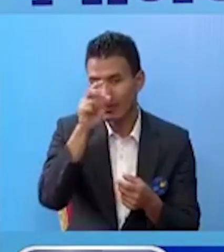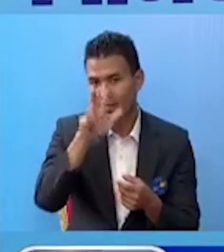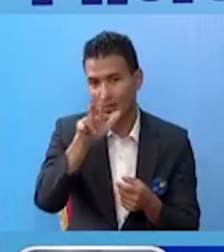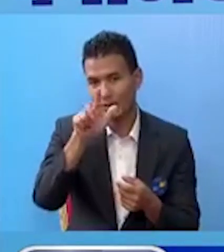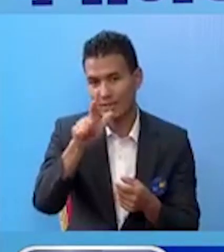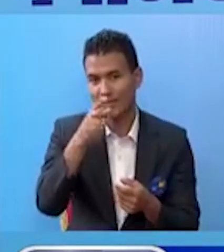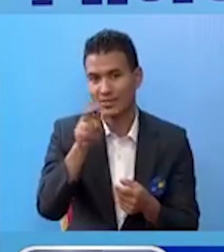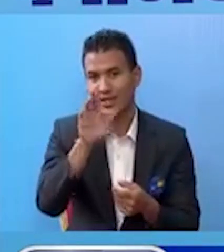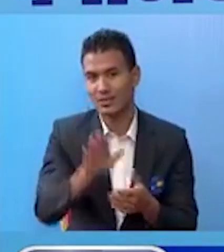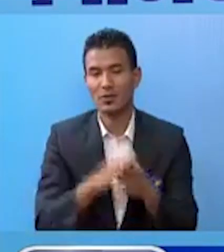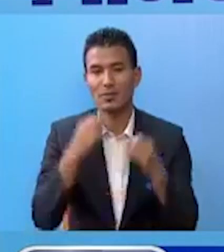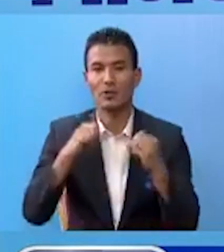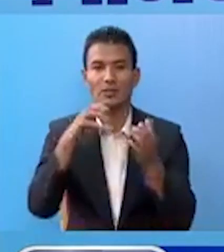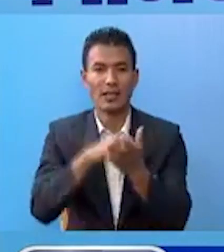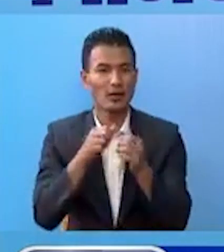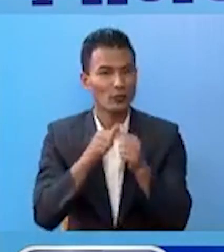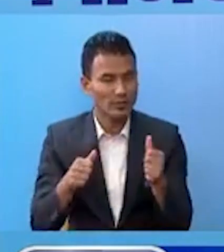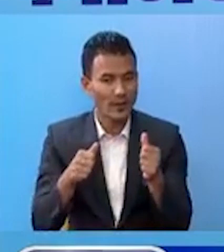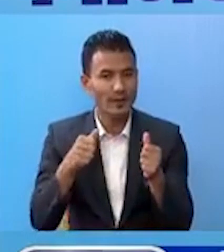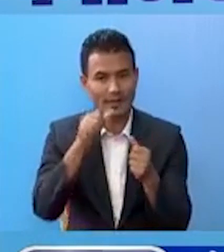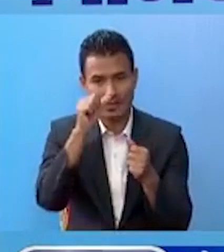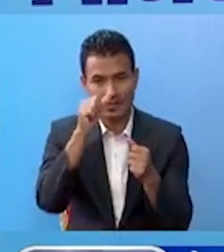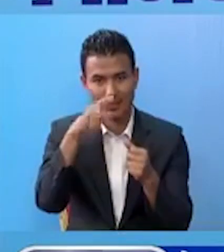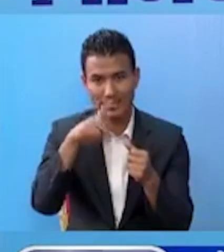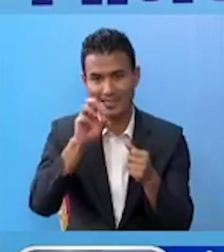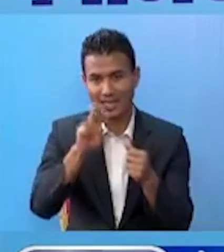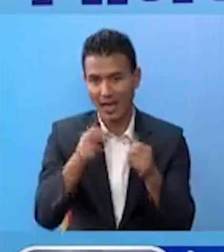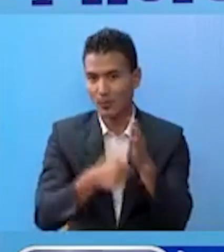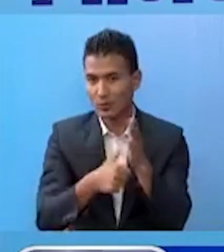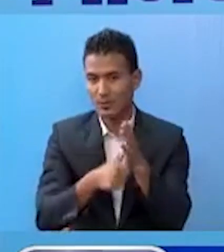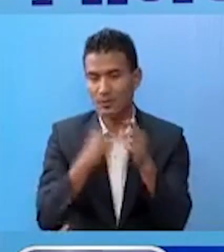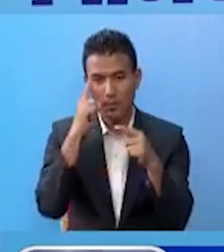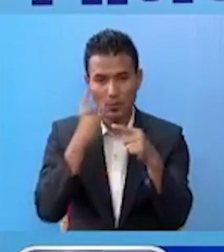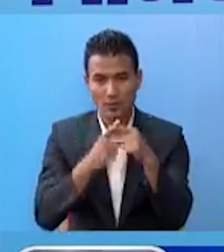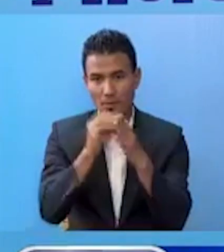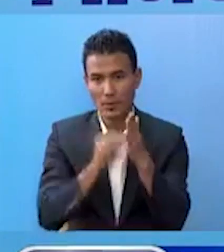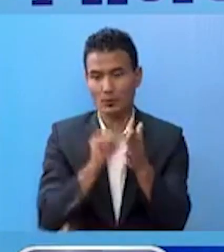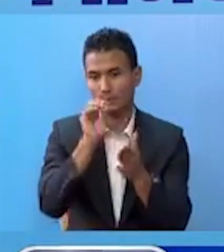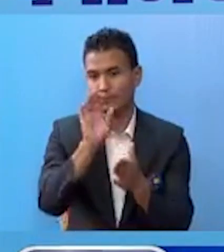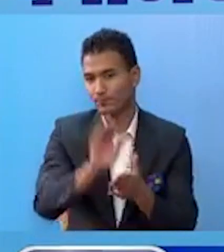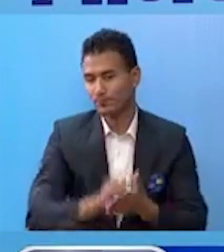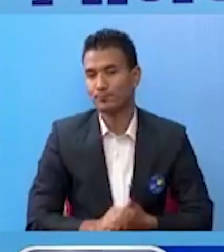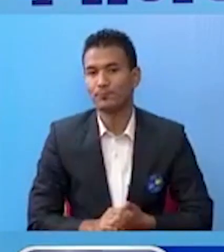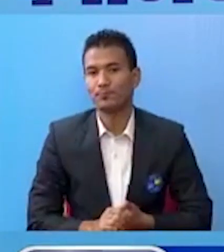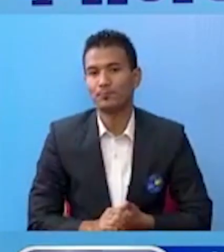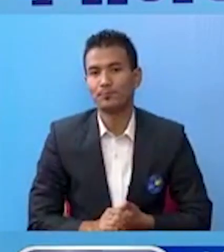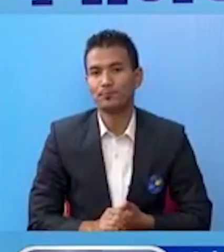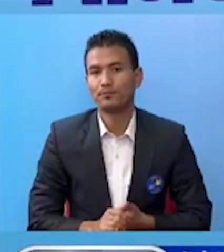4,03,287 छ। म प्रयोगशाला अनुसार रियल टाइम PCR पोजिटिभ केसहरूको विवरण भन्न गइरहेको छु।